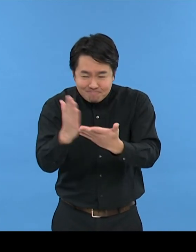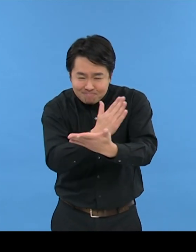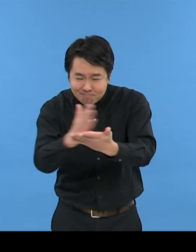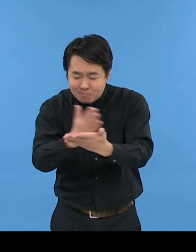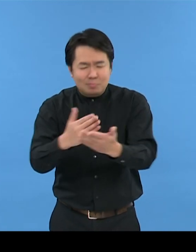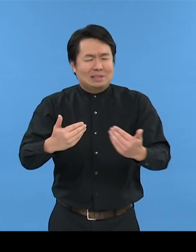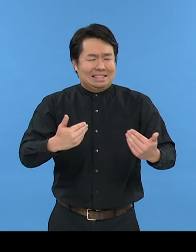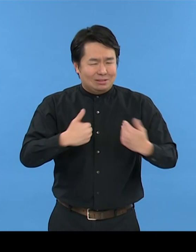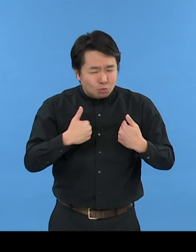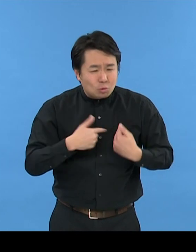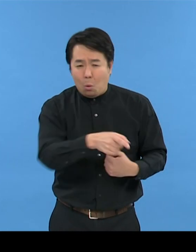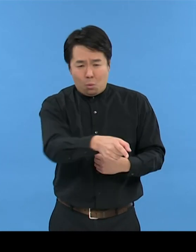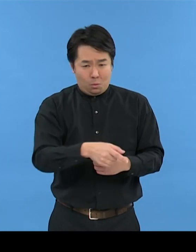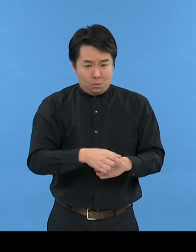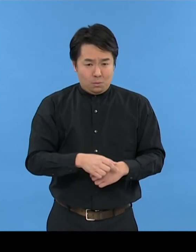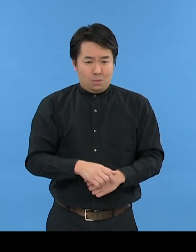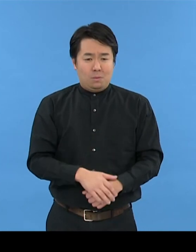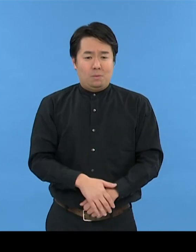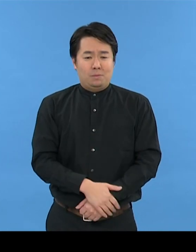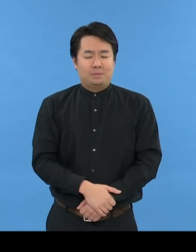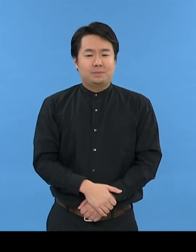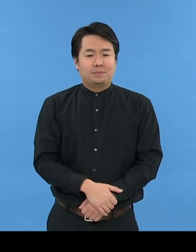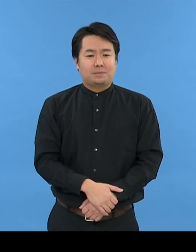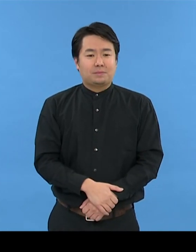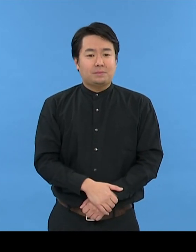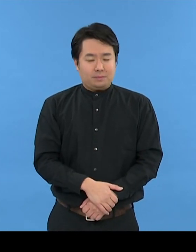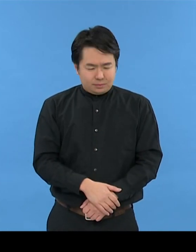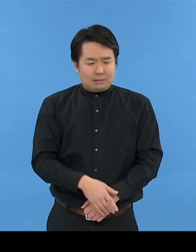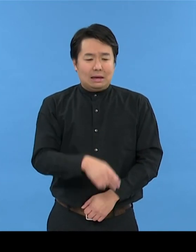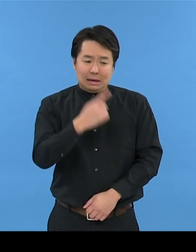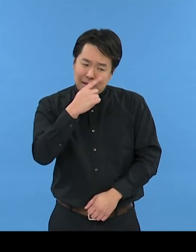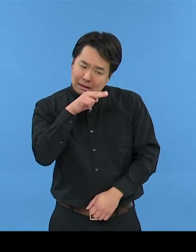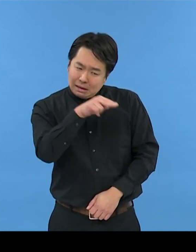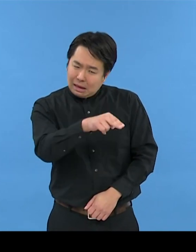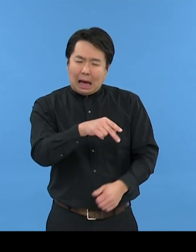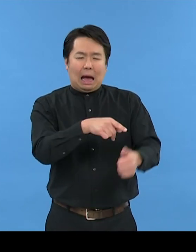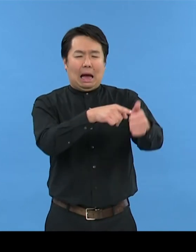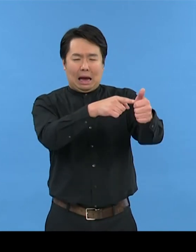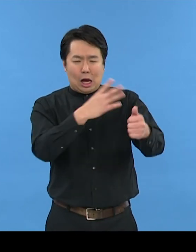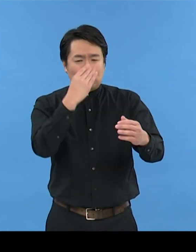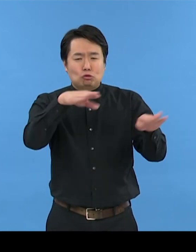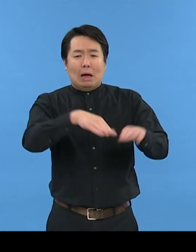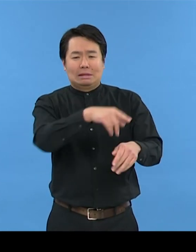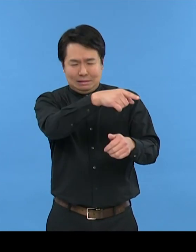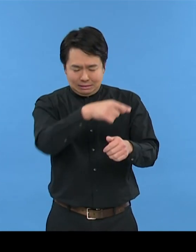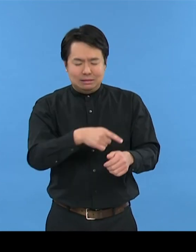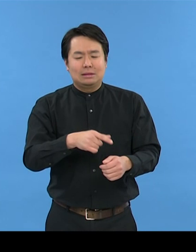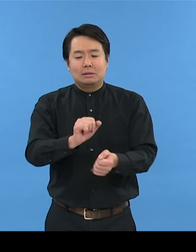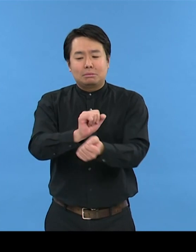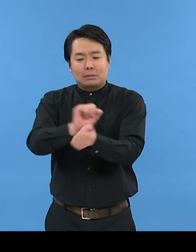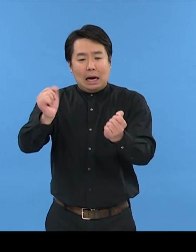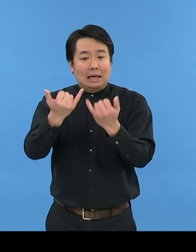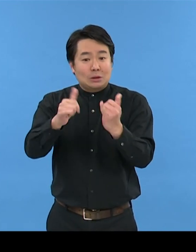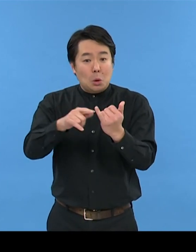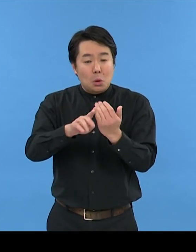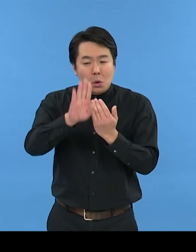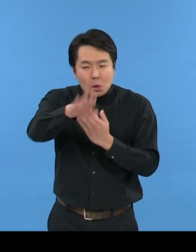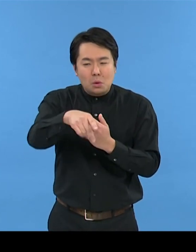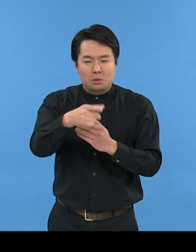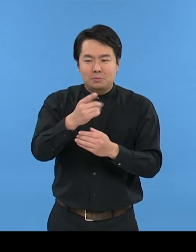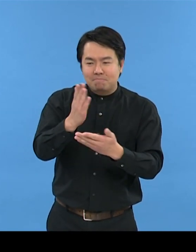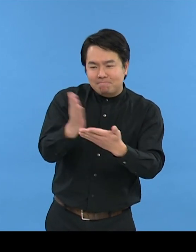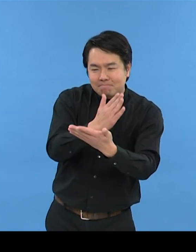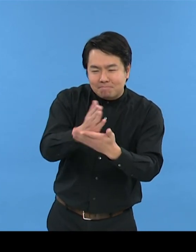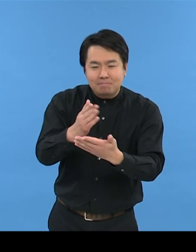その人たちを道明がなければいけないでも残念ながらあんたには出生した方を見極める